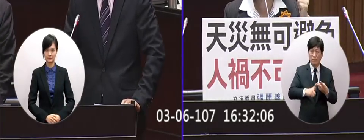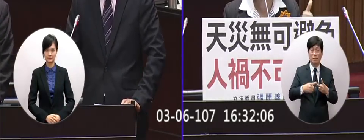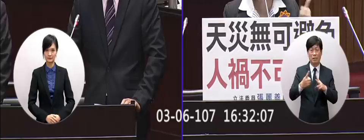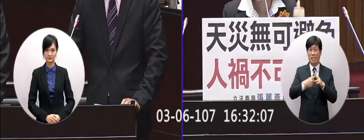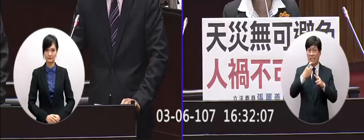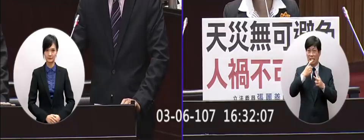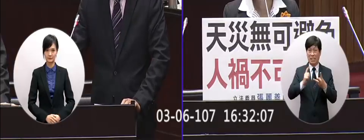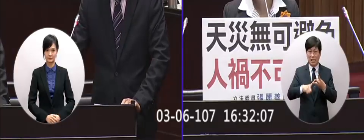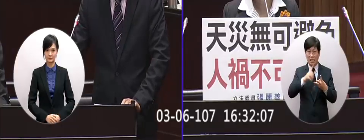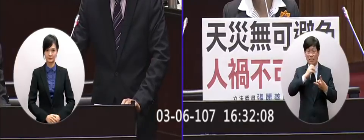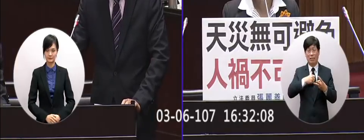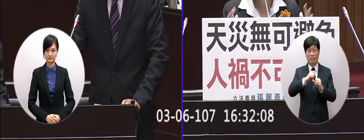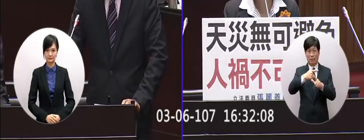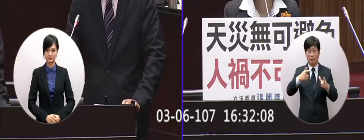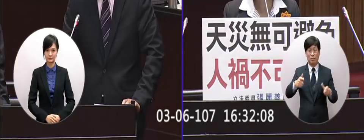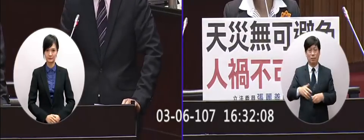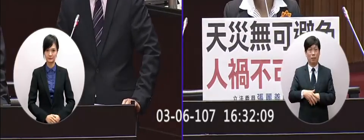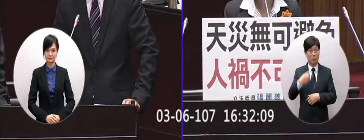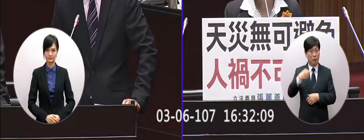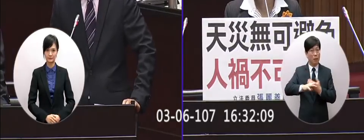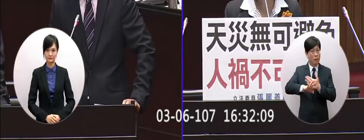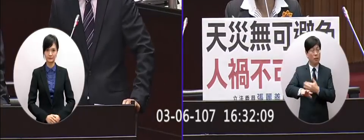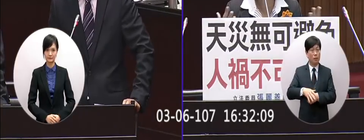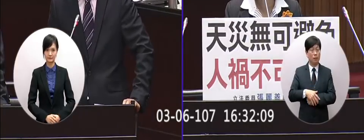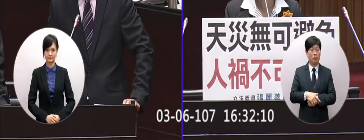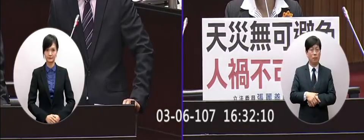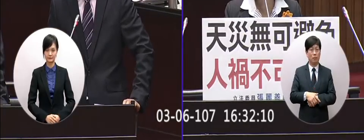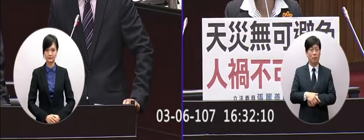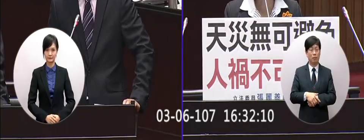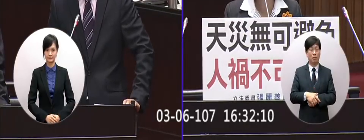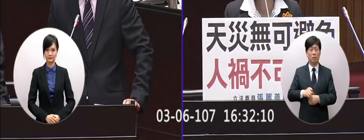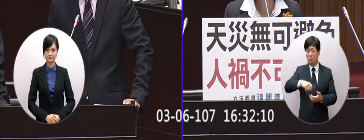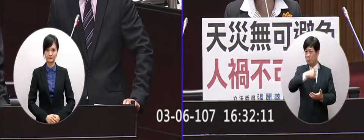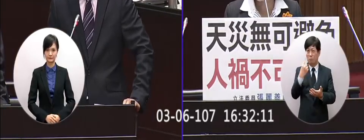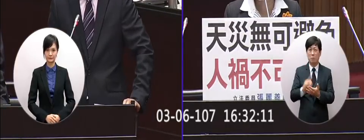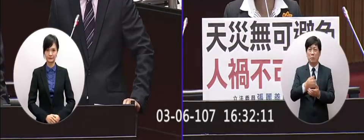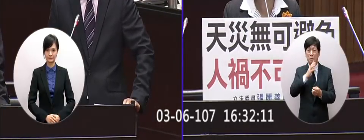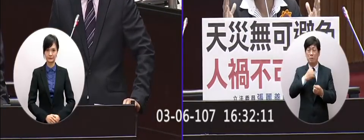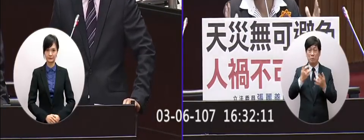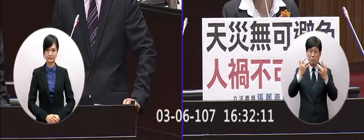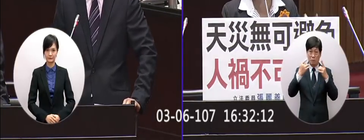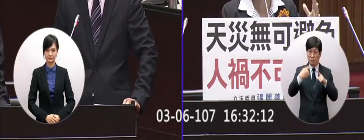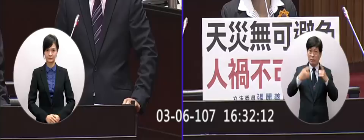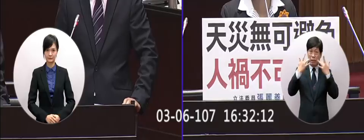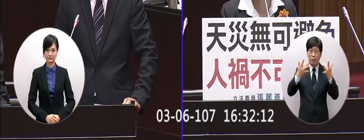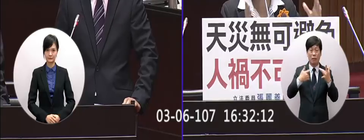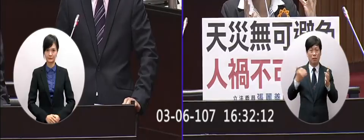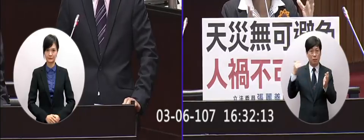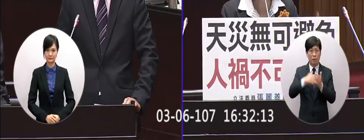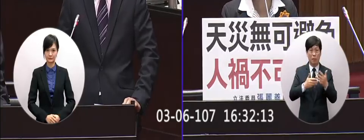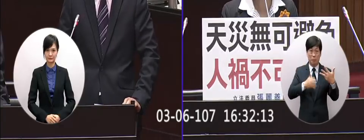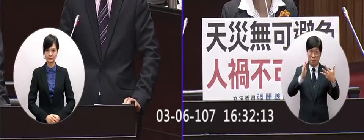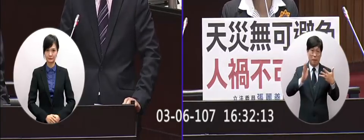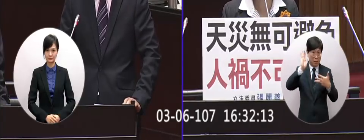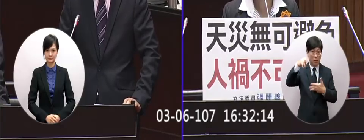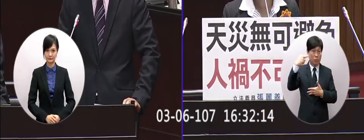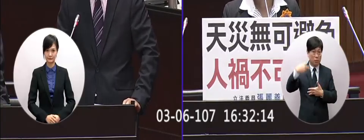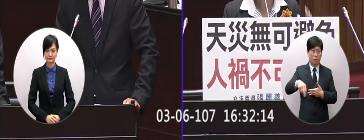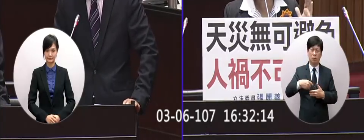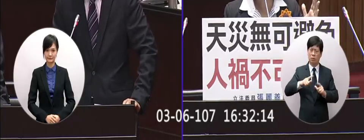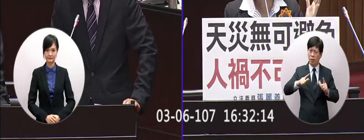小白菜、茼蒿，哦，或是哦这些所有的叶菜类的损失，因为到八点半以后，收我